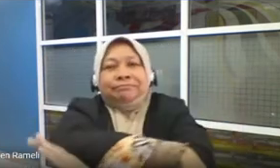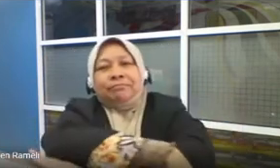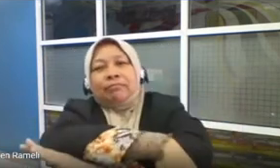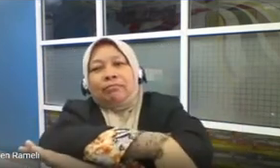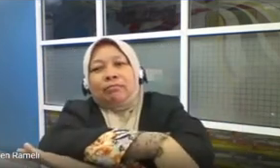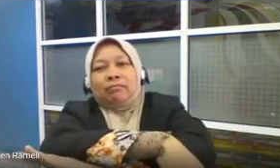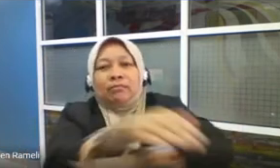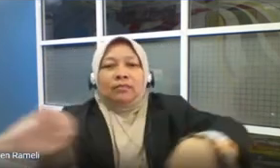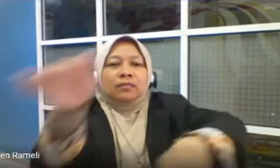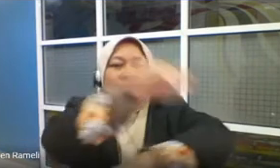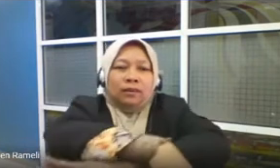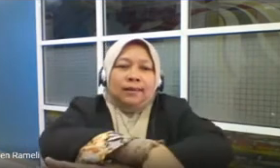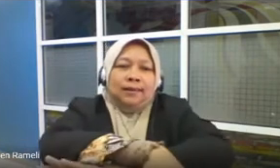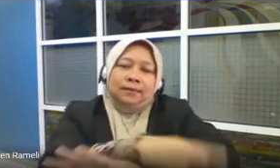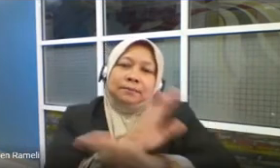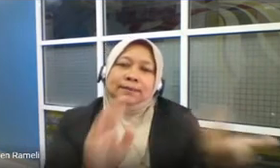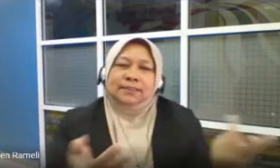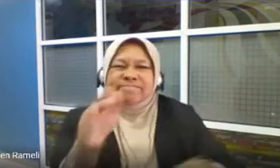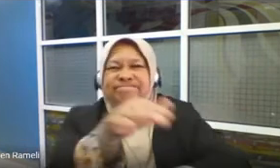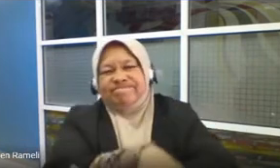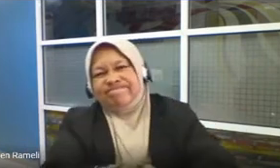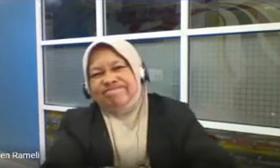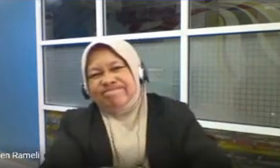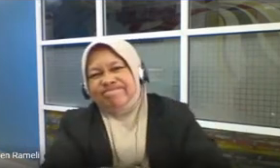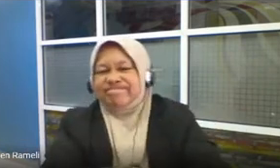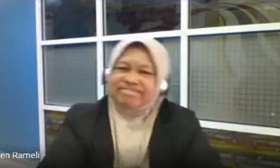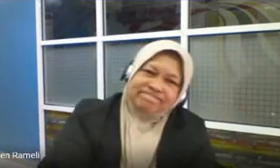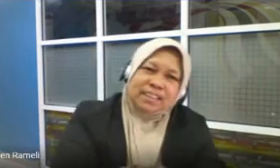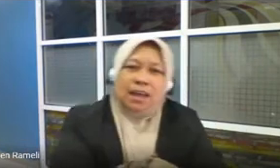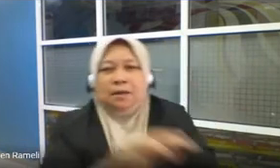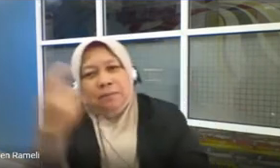maksudnya dia tidak bersifat yang terbuka. Ini antara